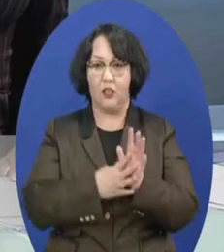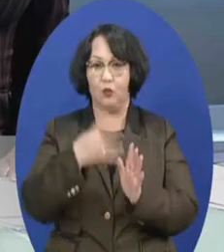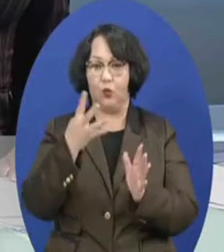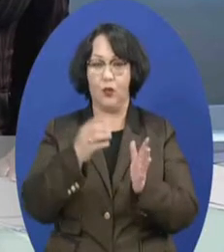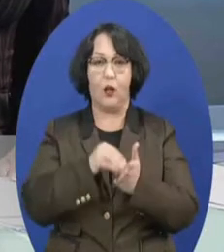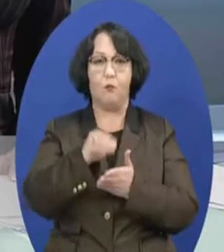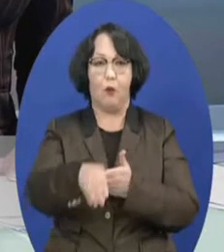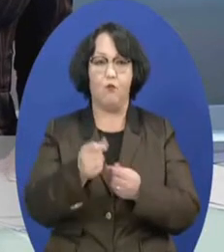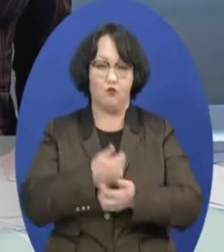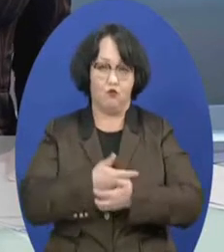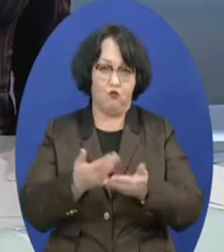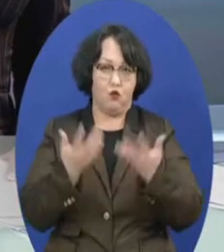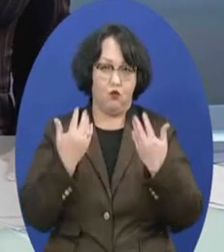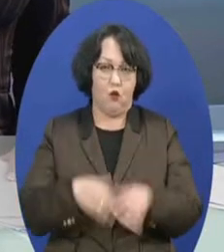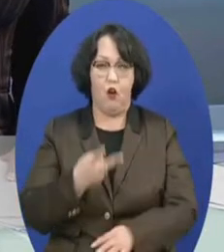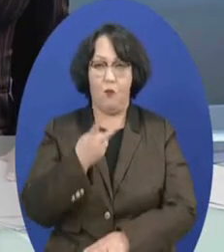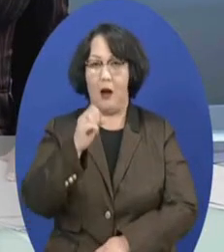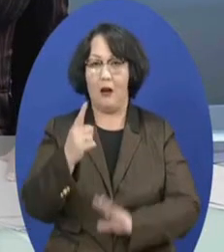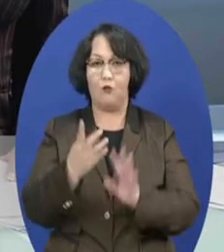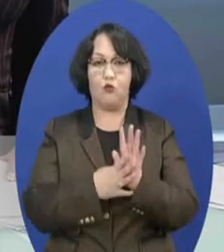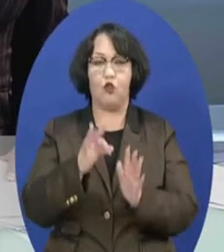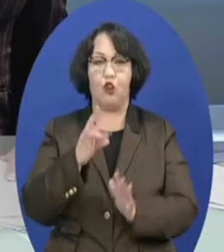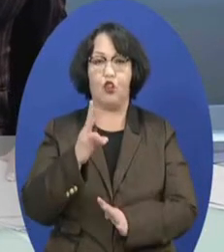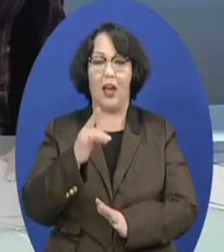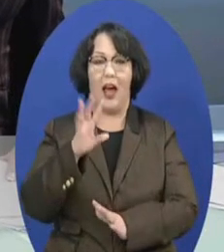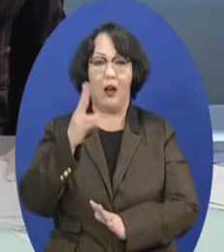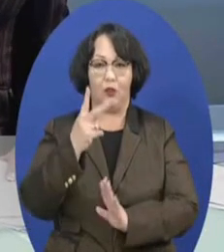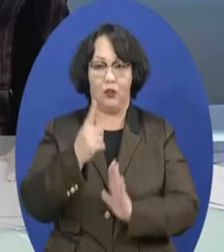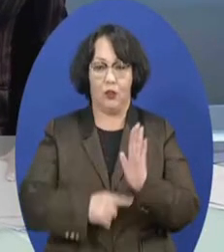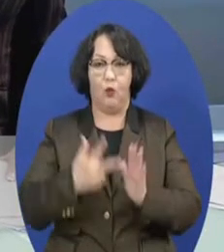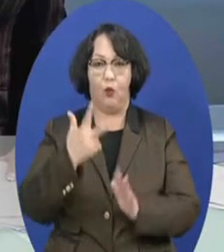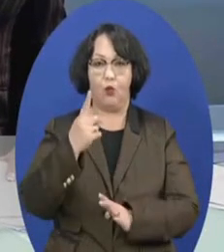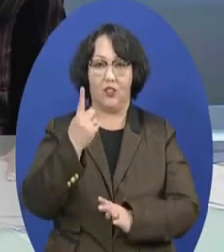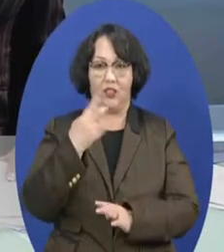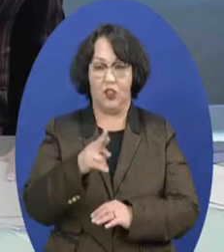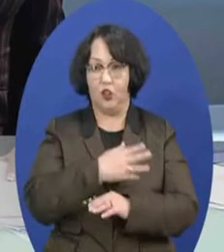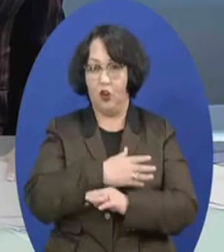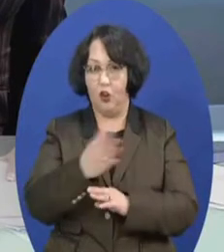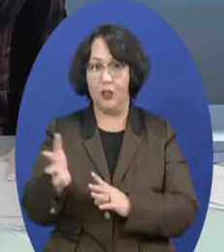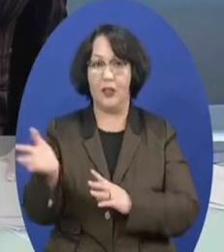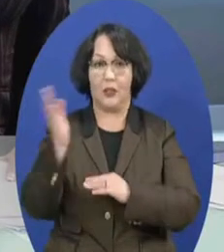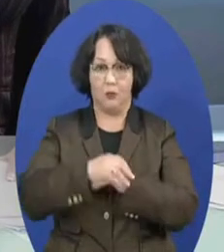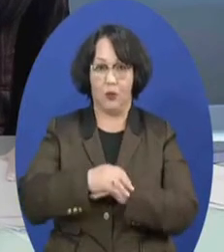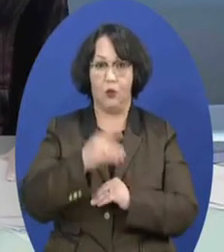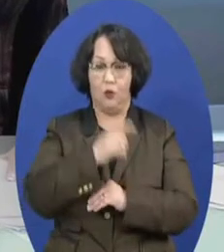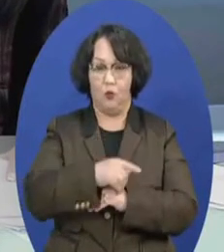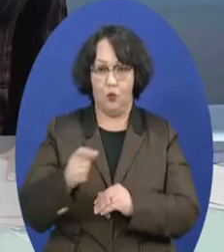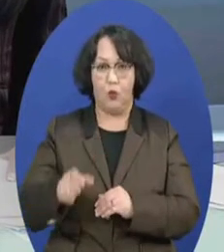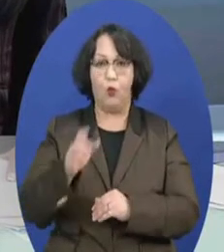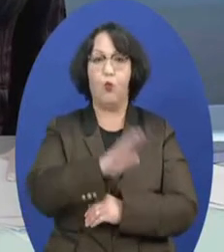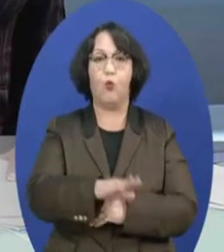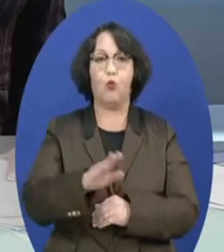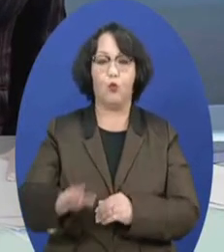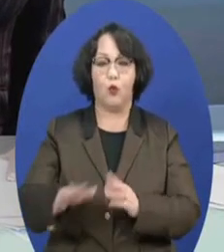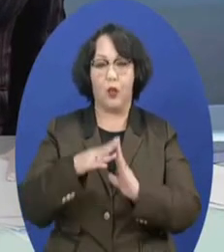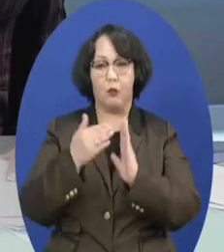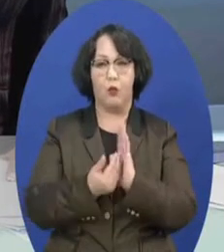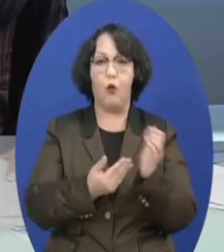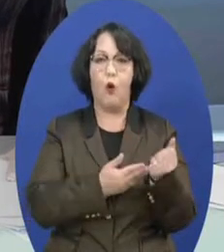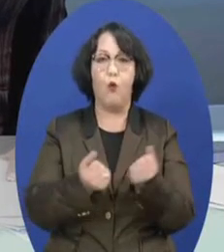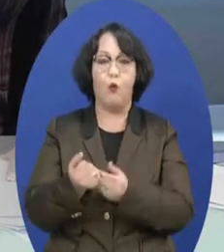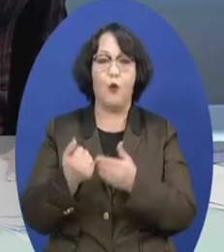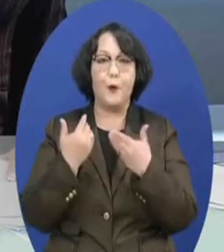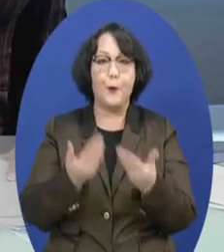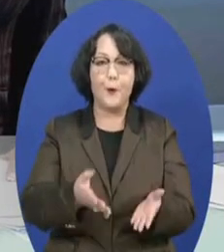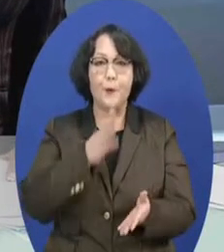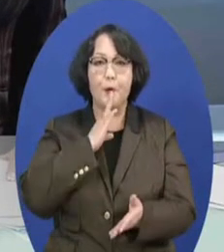төгрөгийг олгож дуусчээ. Харин 2019 оны 12 дугаар сарын 31-ээс хойш нас орсон хүмүүсийн мөнгийг өвлүүлэх замаар ар гэрийнхэнд нь олгох